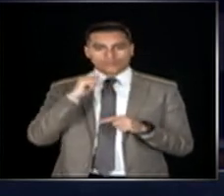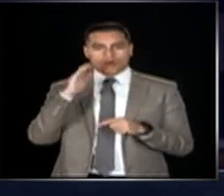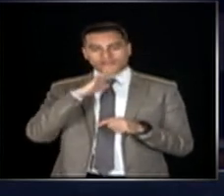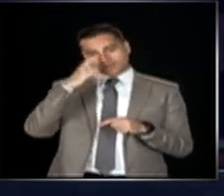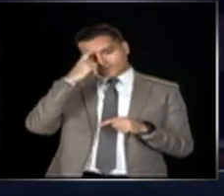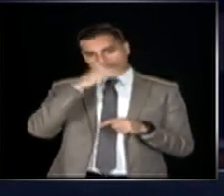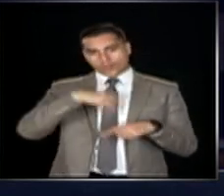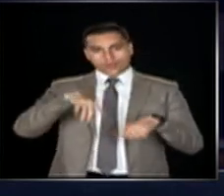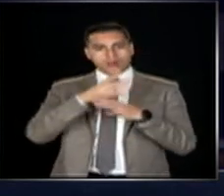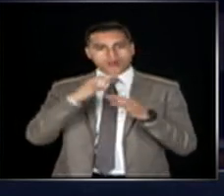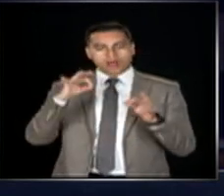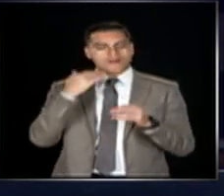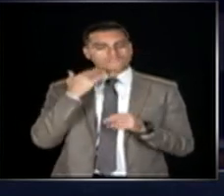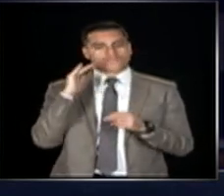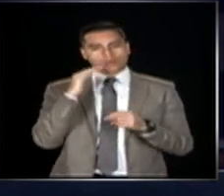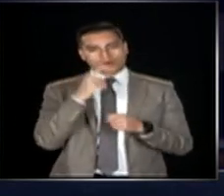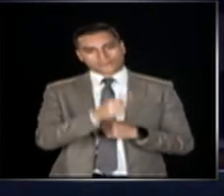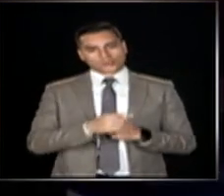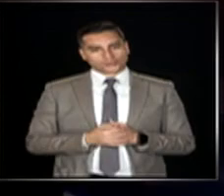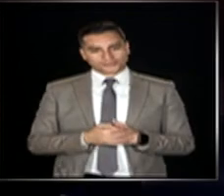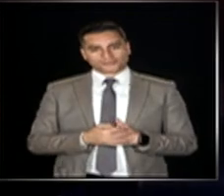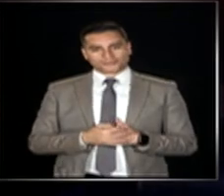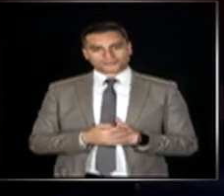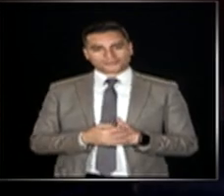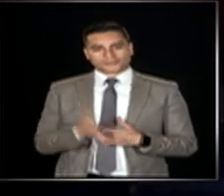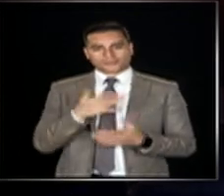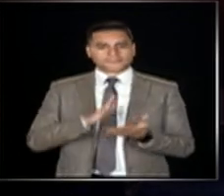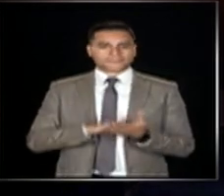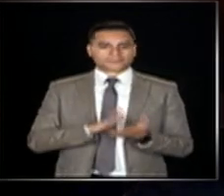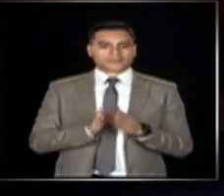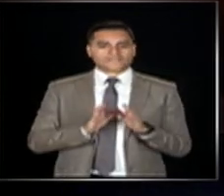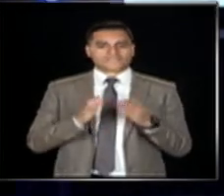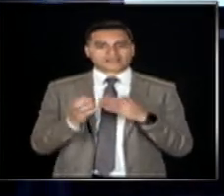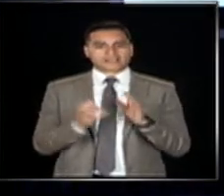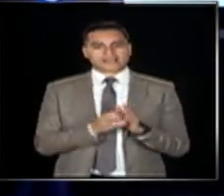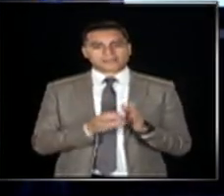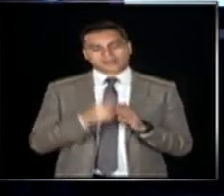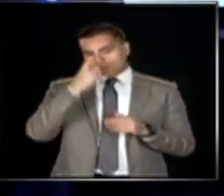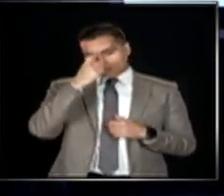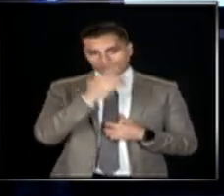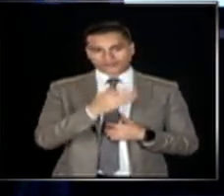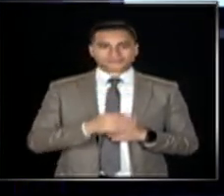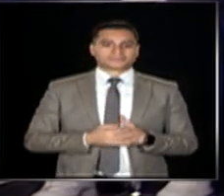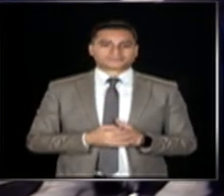المنوفيه كلها فخوره بيكو نحي كلنا فريق جامعه المنوفيه